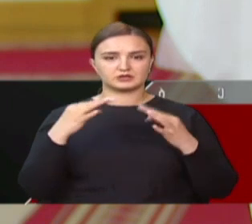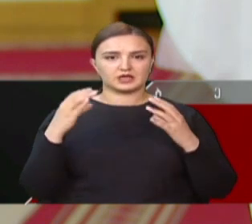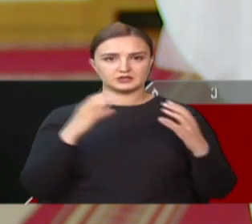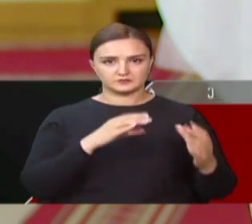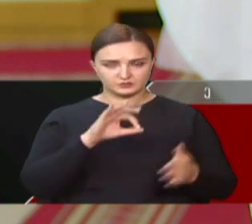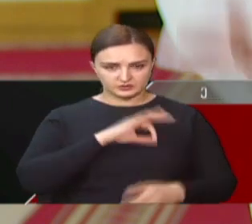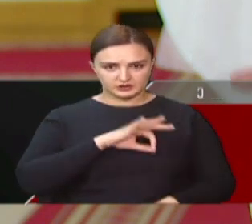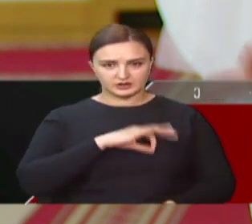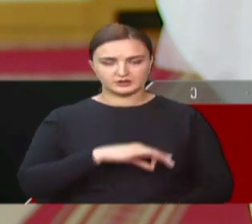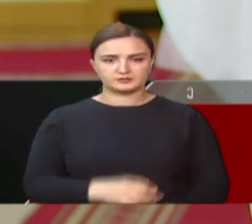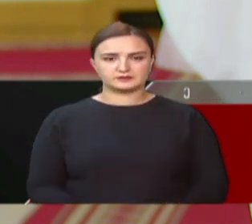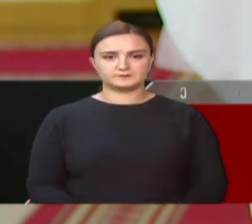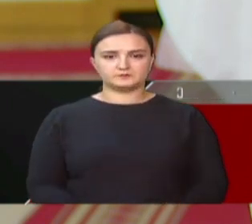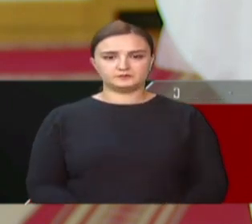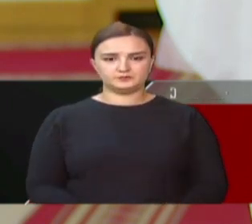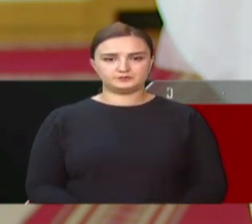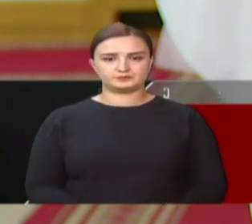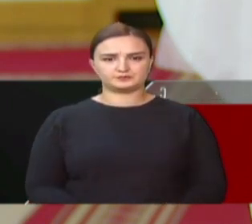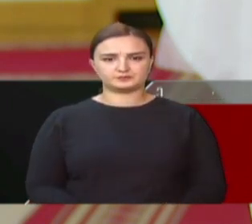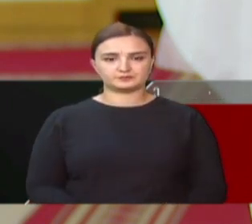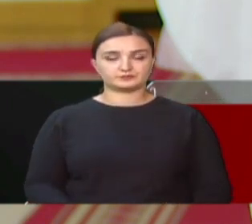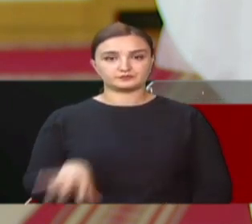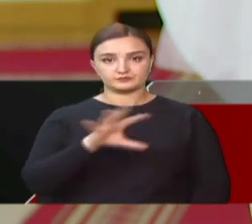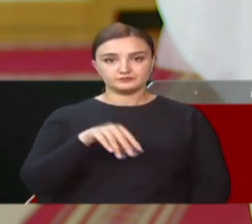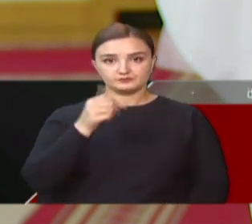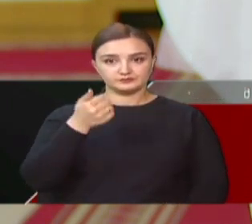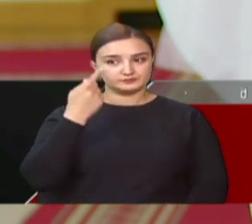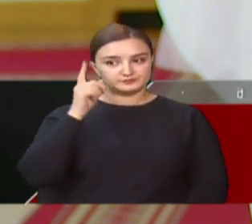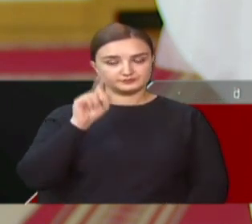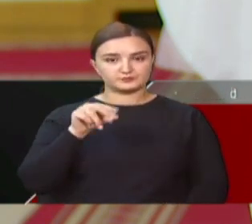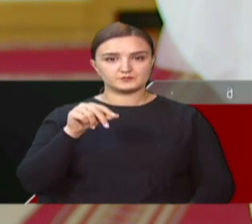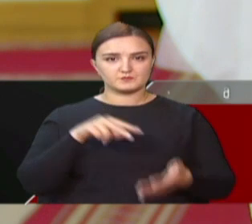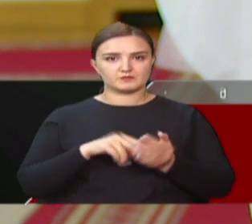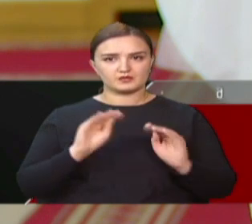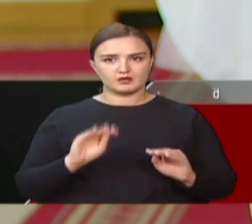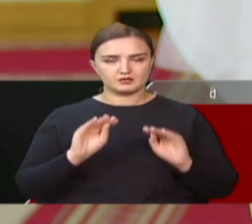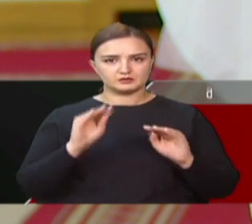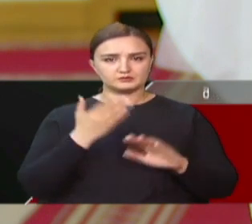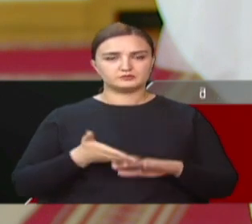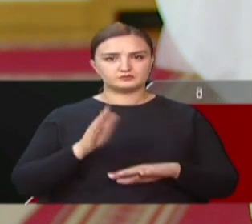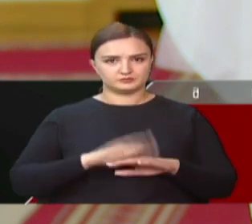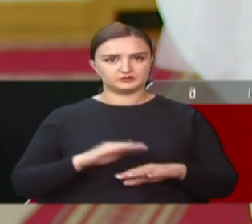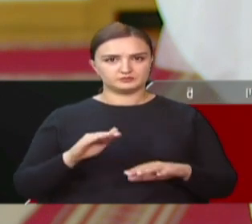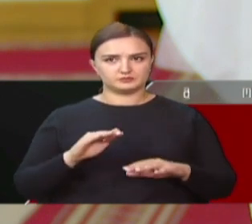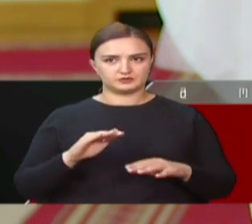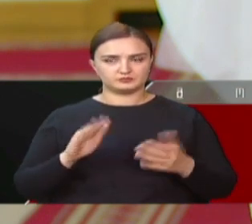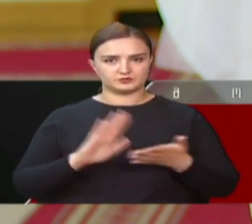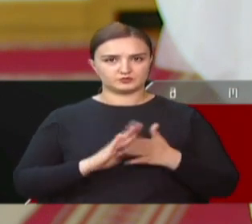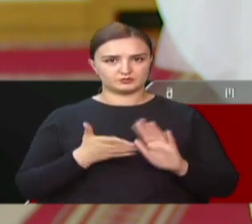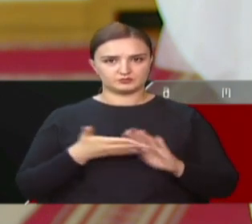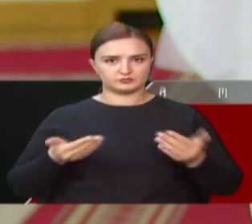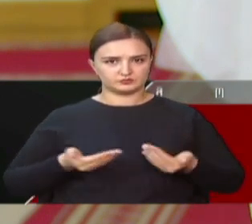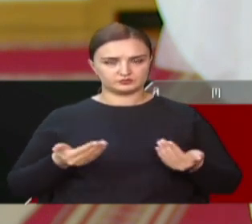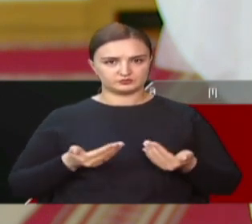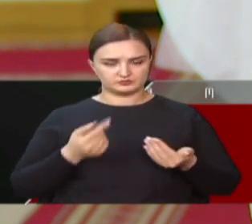ტრანსპორტში, საზოგადოებრივში, ისედაც, და ყველა ძალიან კარგად გვესმის, რომ აი ფასების მატება, ძალიან ძიმე სოციალურ მდგომარეობამ ძალიან